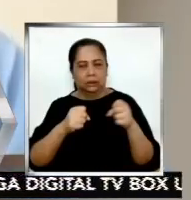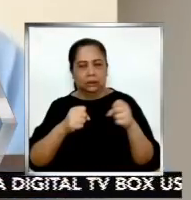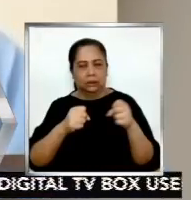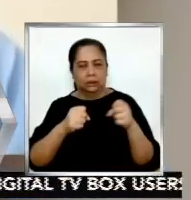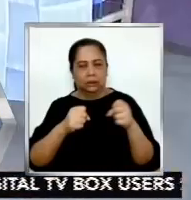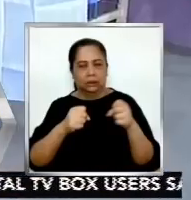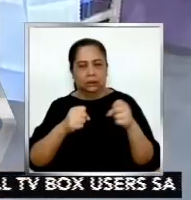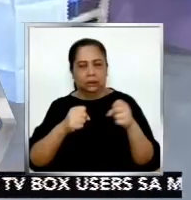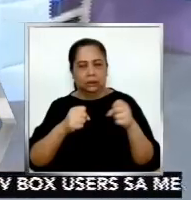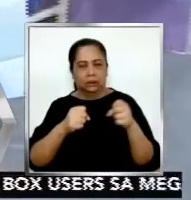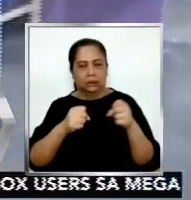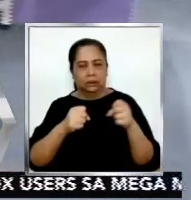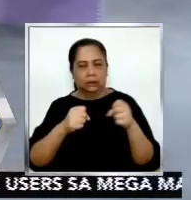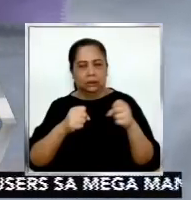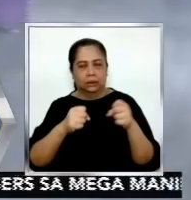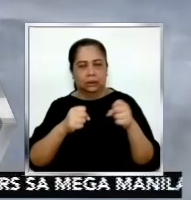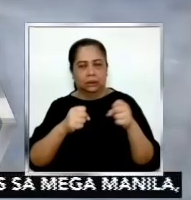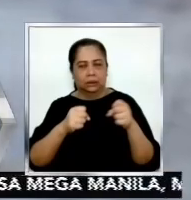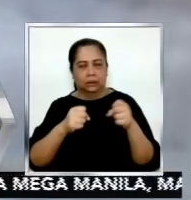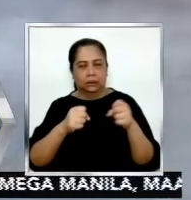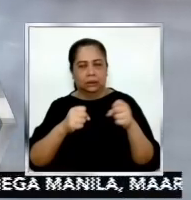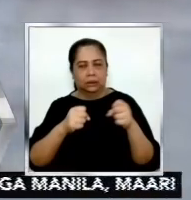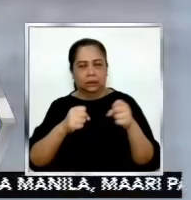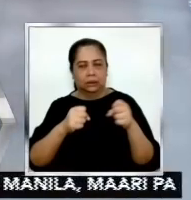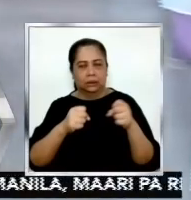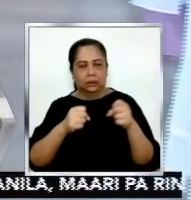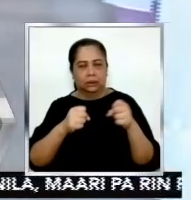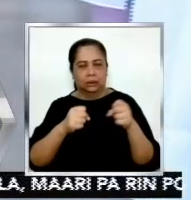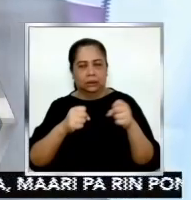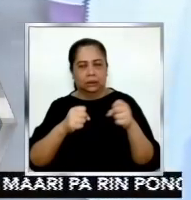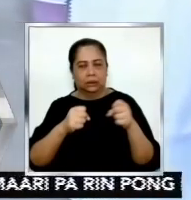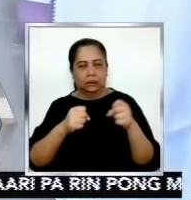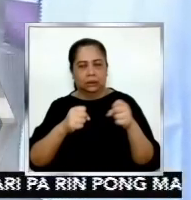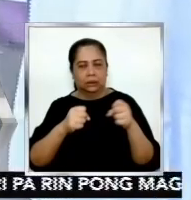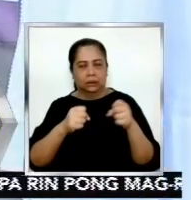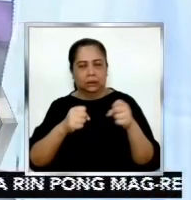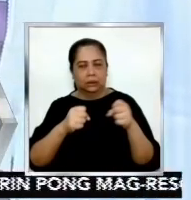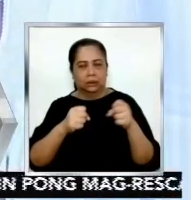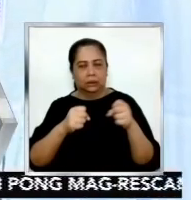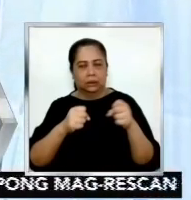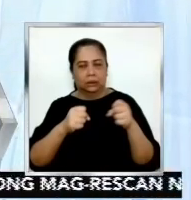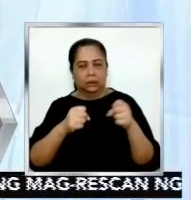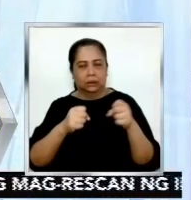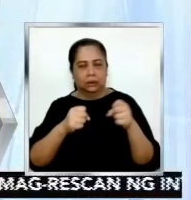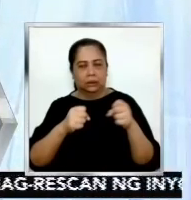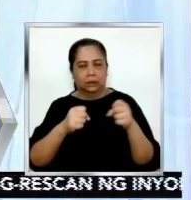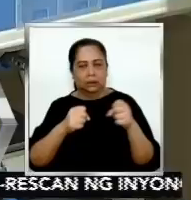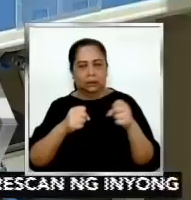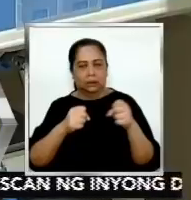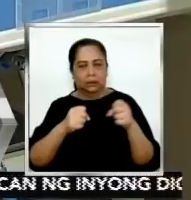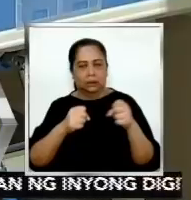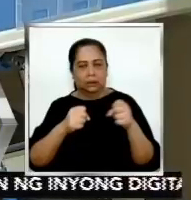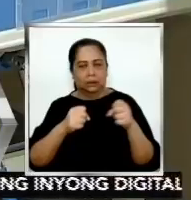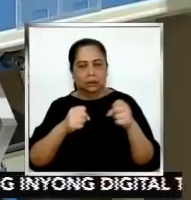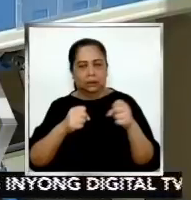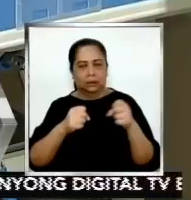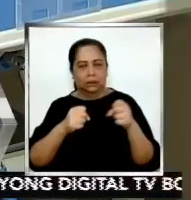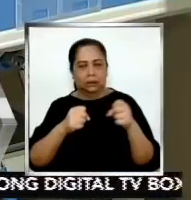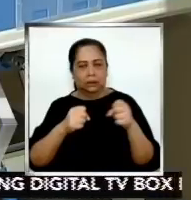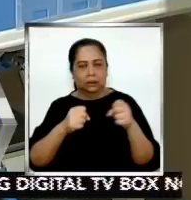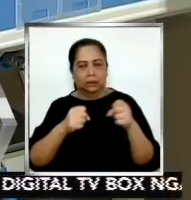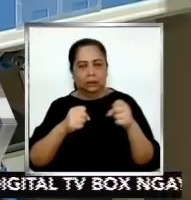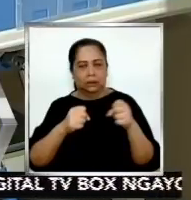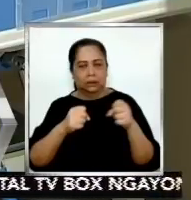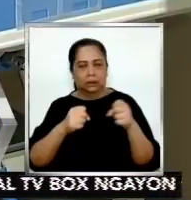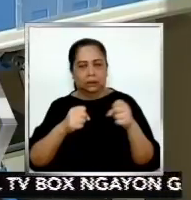ma-isolate talaga natin. Pero paglilinaw ng National Task Force Against COVID-19, ipapa-aproba pa nila ito sa Interagency